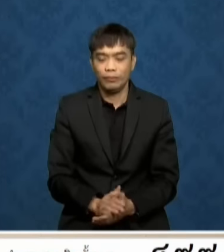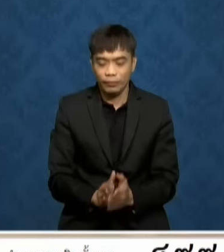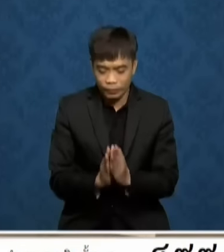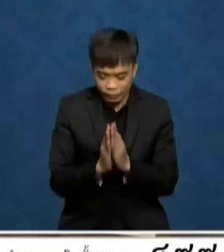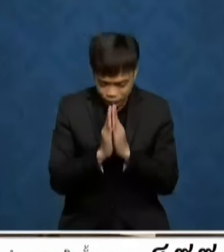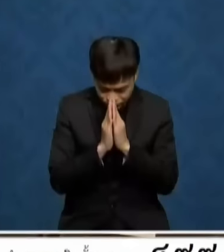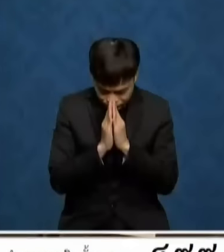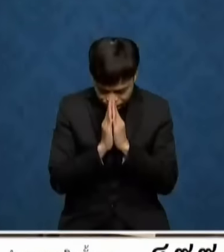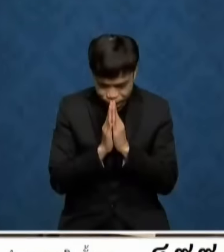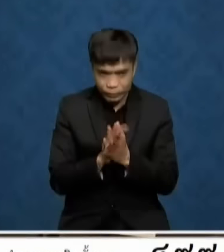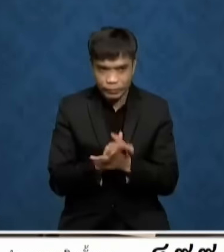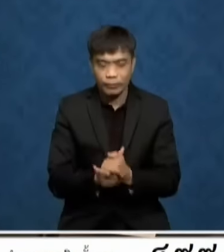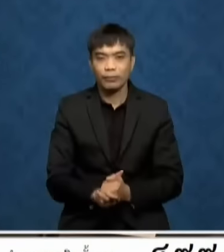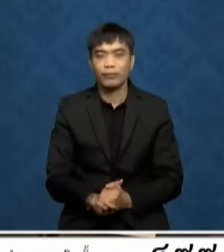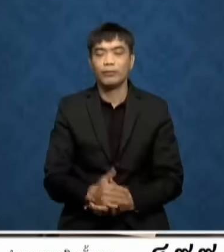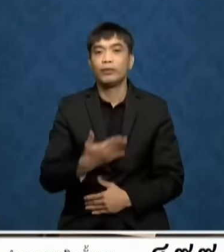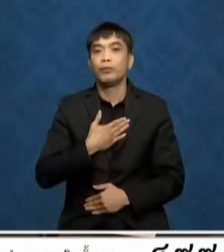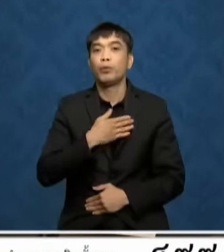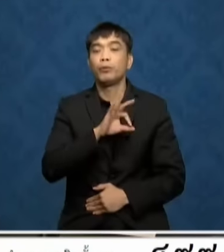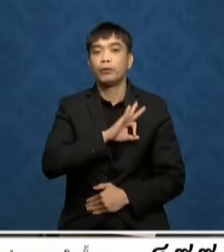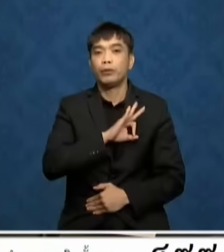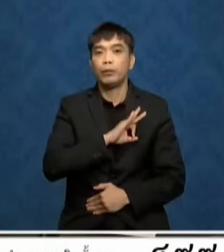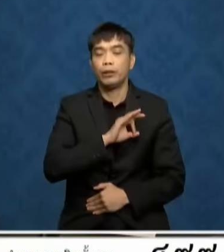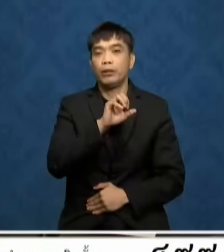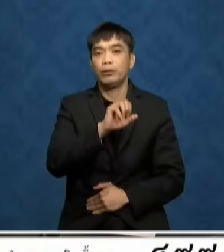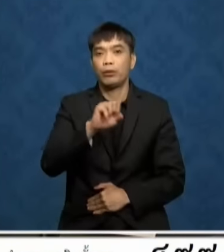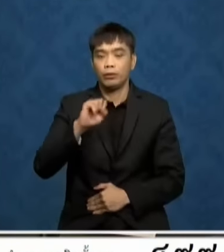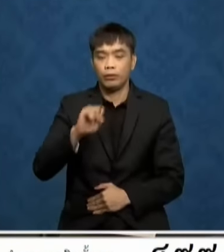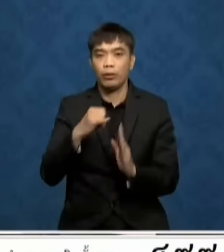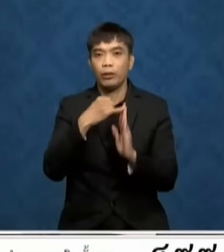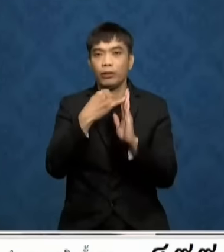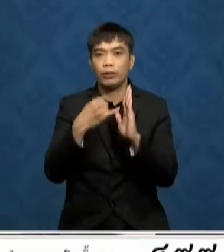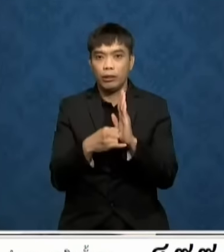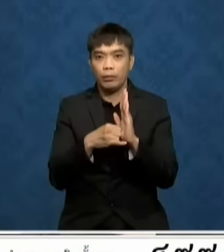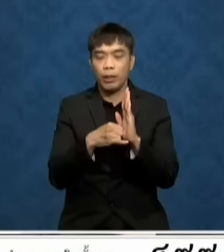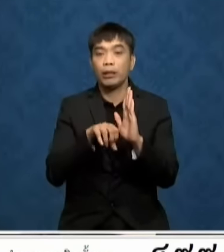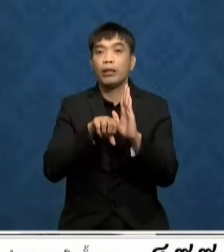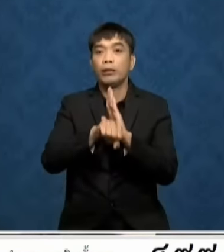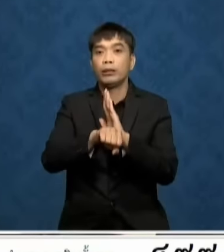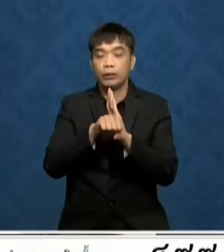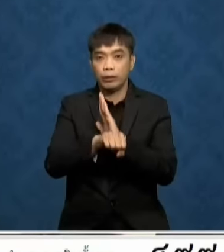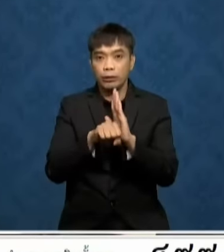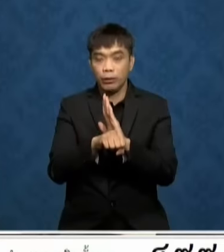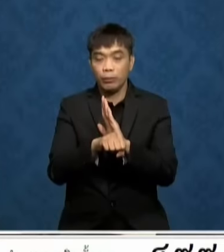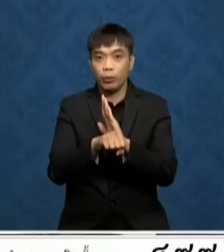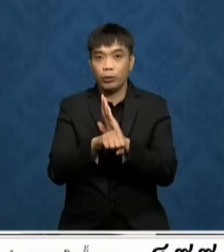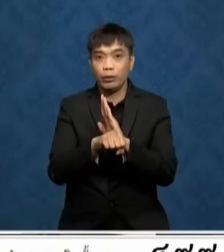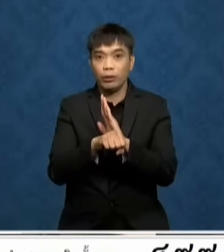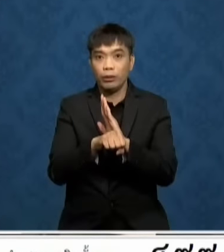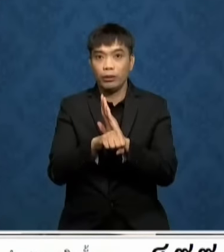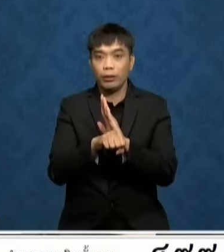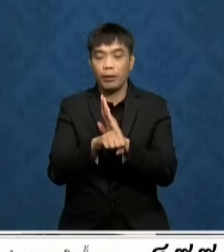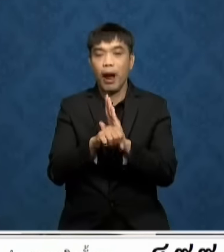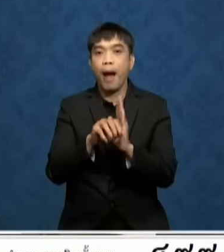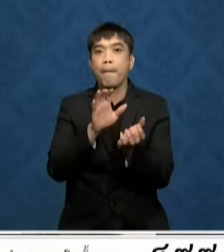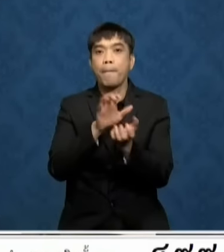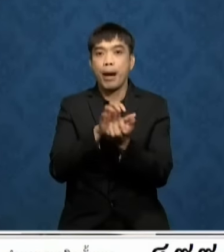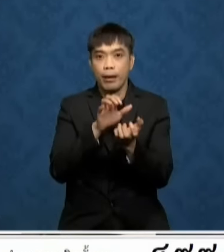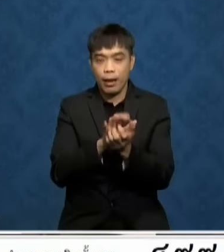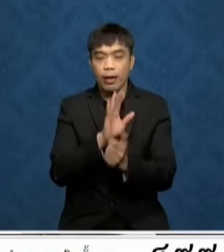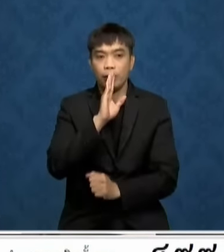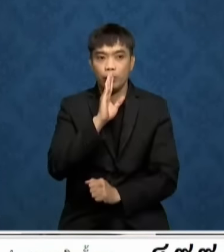เรียนประธานที่เคารพดิฉันพนิดามงคลสวัสดิ์สมาชิกสภาผู้แทนราษฎรสมุทรปราการเขต1อำเภอเมืองตำบลท้ายบ้านปากน้ำบางเมืองบางโปรง